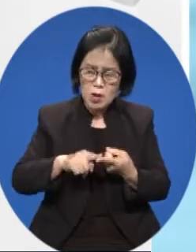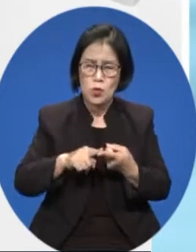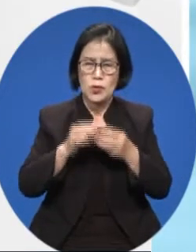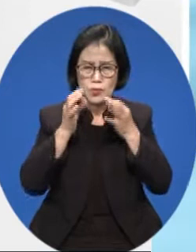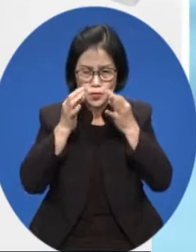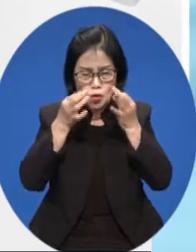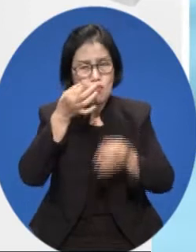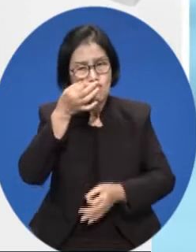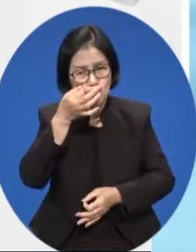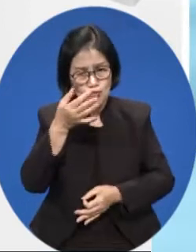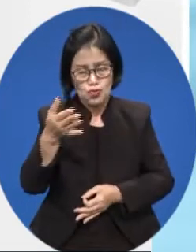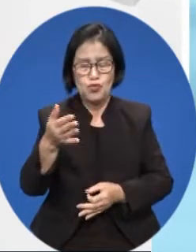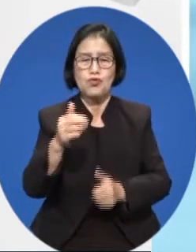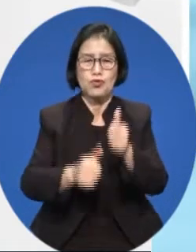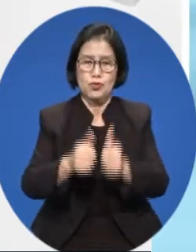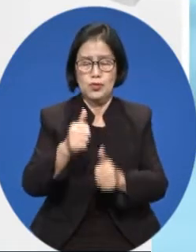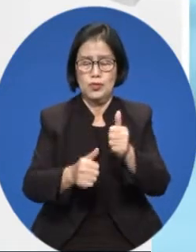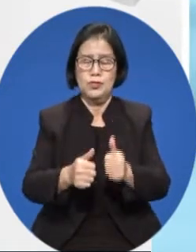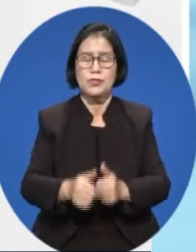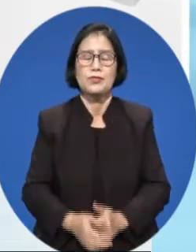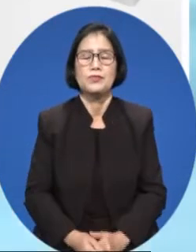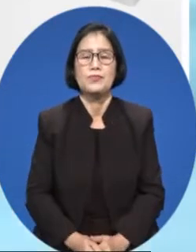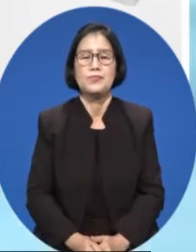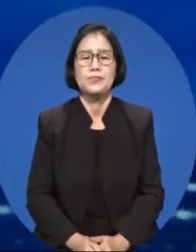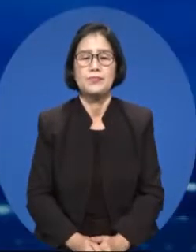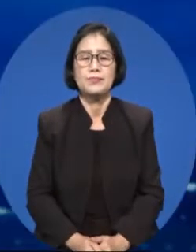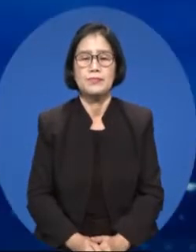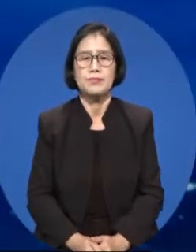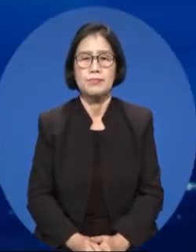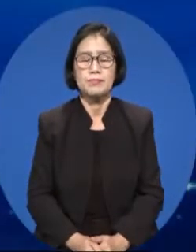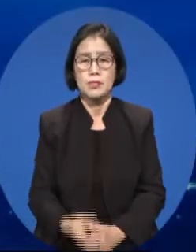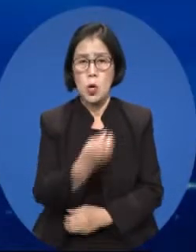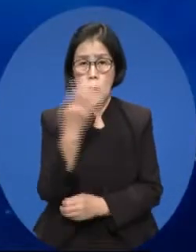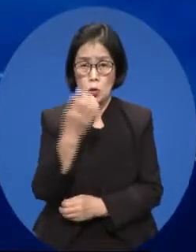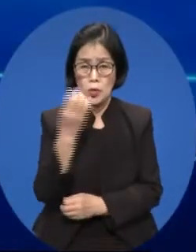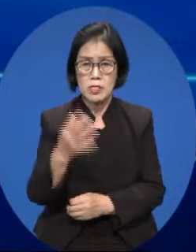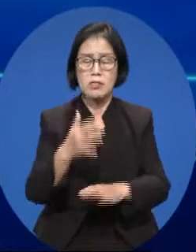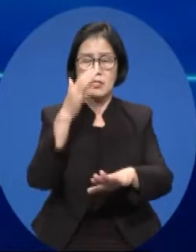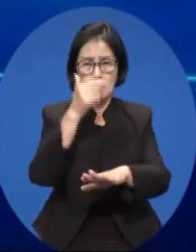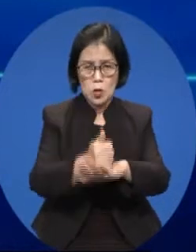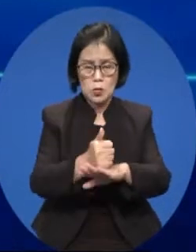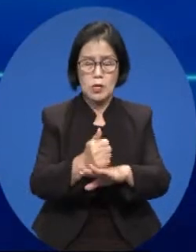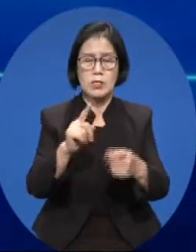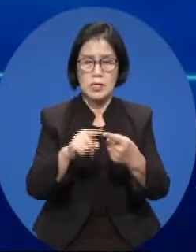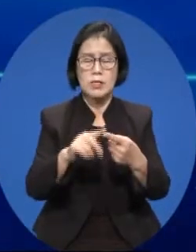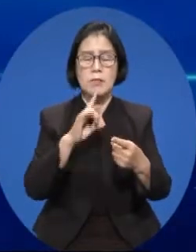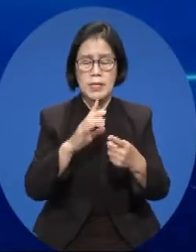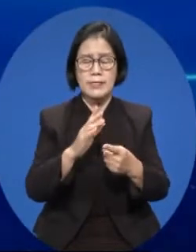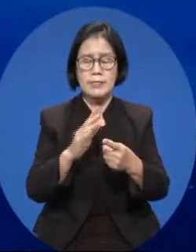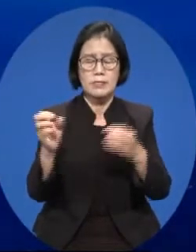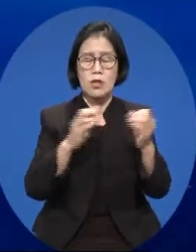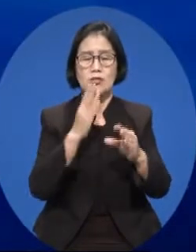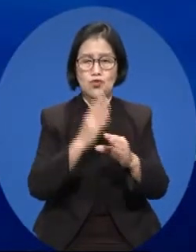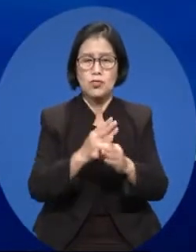보여주는 그런 흔한 경선 이었다고 생각합니다 그렇군요 저희 언론에서는 그 결과만 놓고 지금 얘기하고 있습니다만